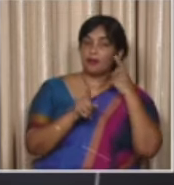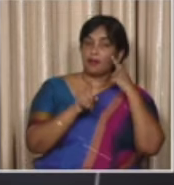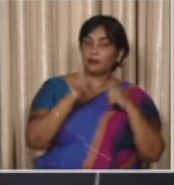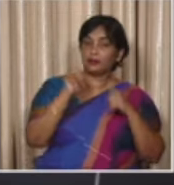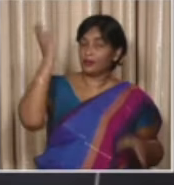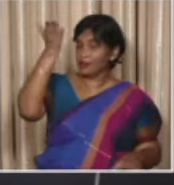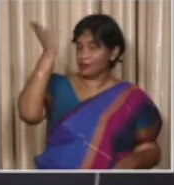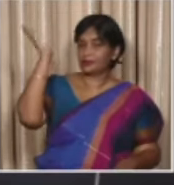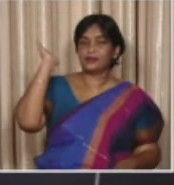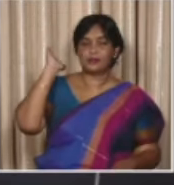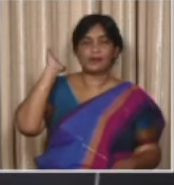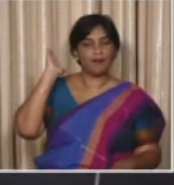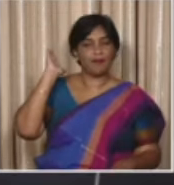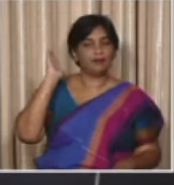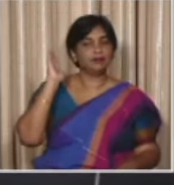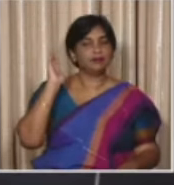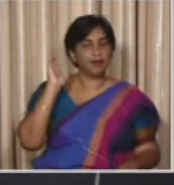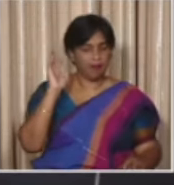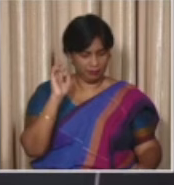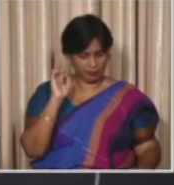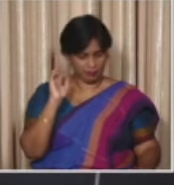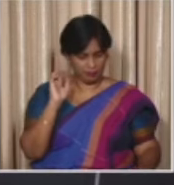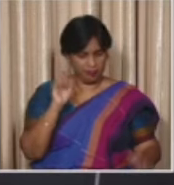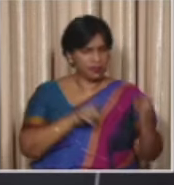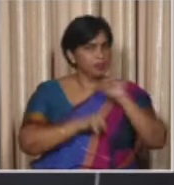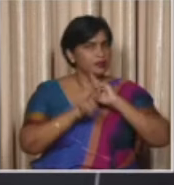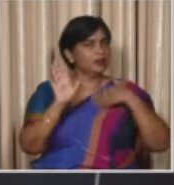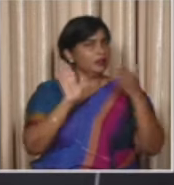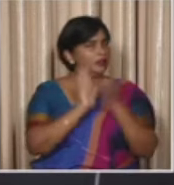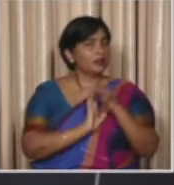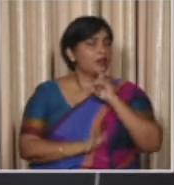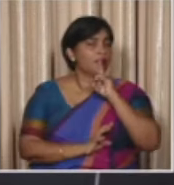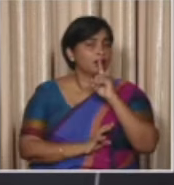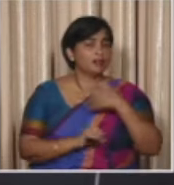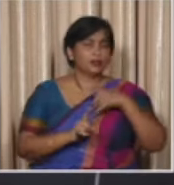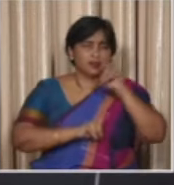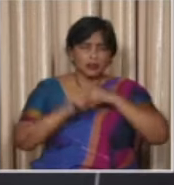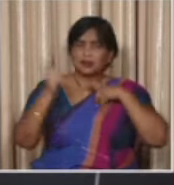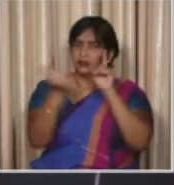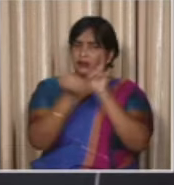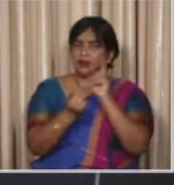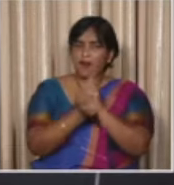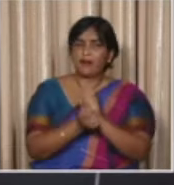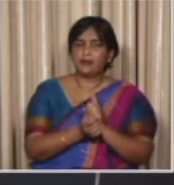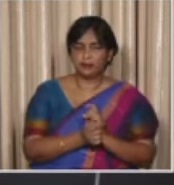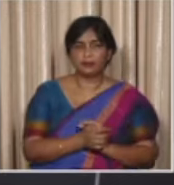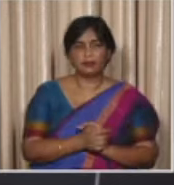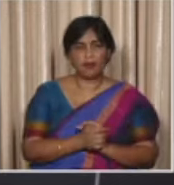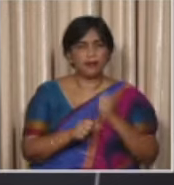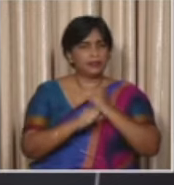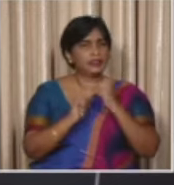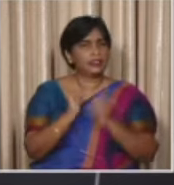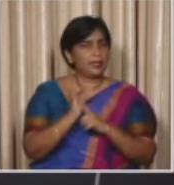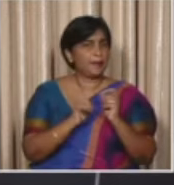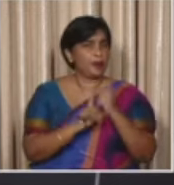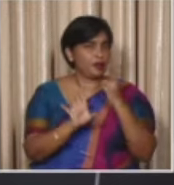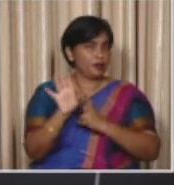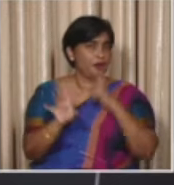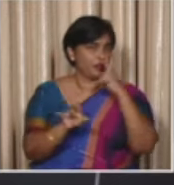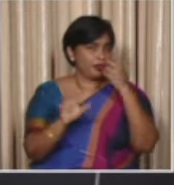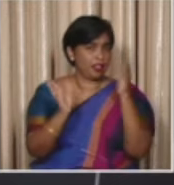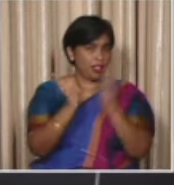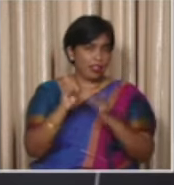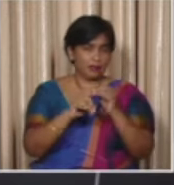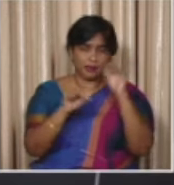තියෙන උත්සව සම්පති ඉන්නවනම් ඒ සීළු දෙනාත් මාත් එක්ක සාකච්ඡා කළා. අහන්නකො මන්තරන් සාකච්ඡා කළා නේ දැන් මේ GL පිරිස ඇමතුමත් හිටියනේ අවුරුදු දෙකමාරක්